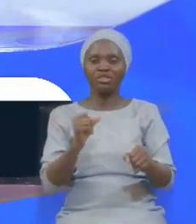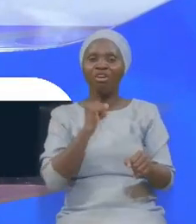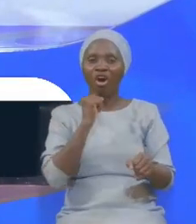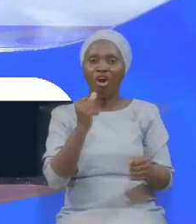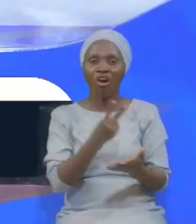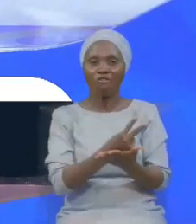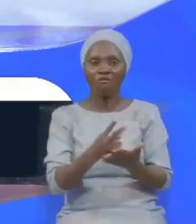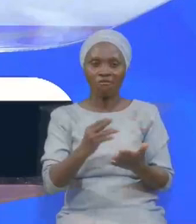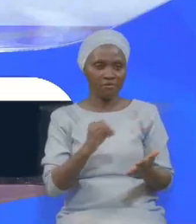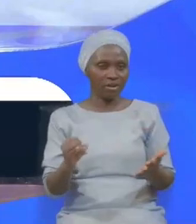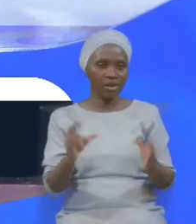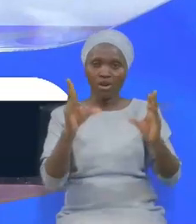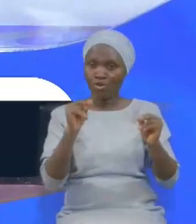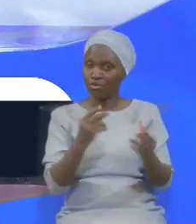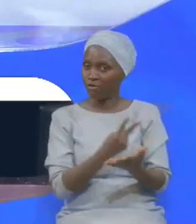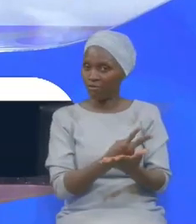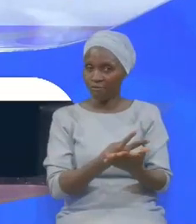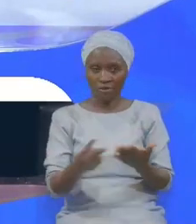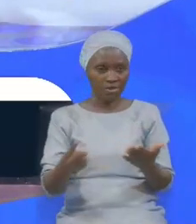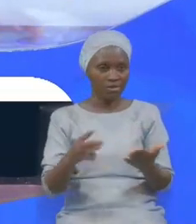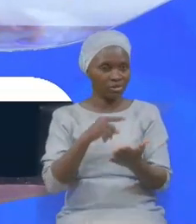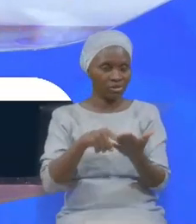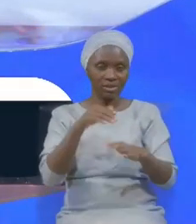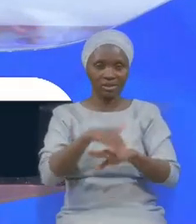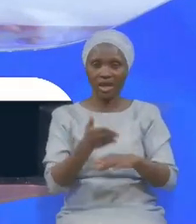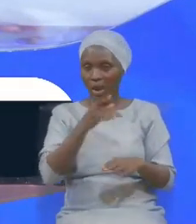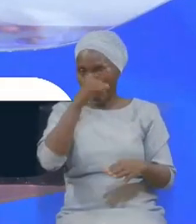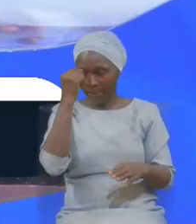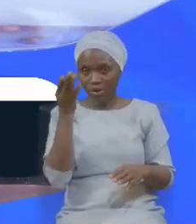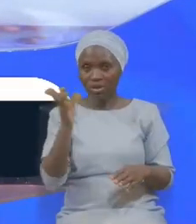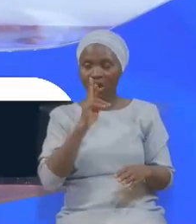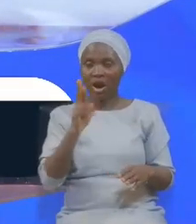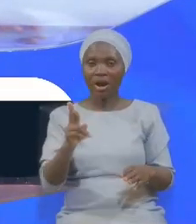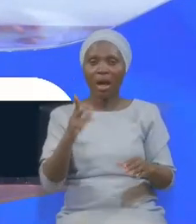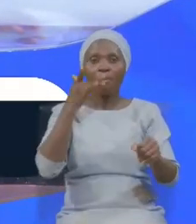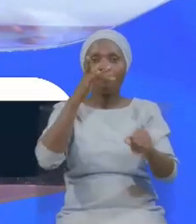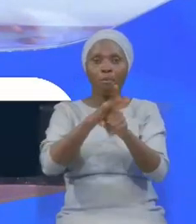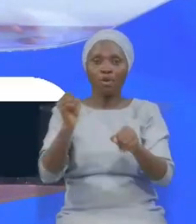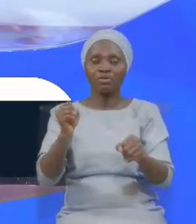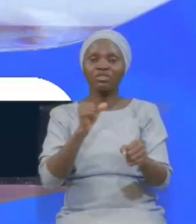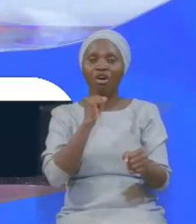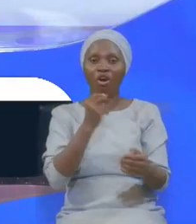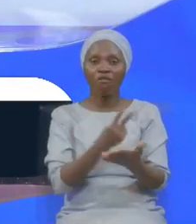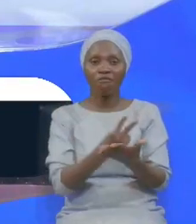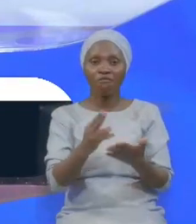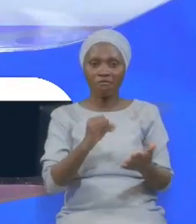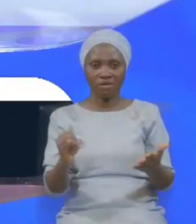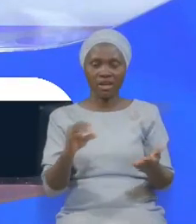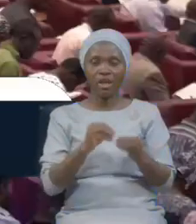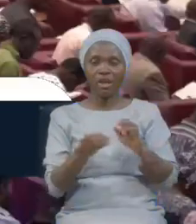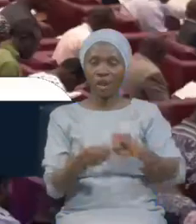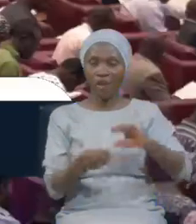faite, ce ne soit pas d'échec, parce qu'il y a des promesses infaillibles. Numéro 7. Il y a la